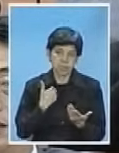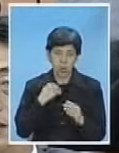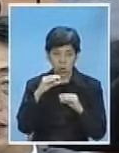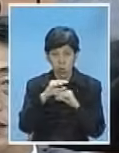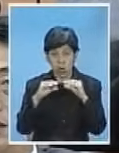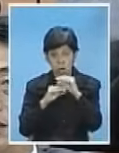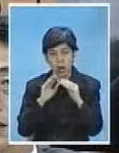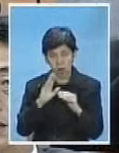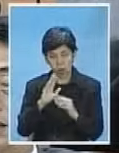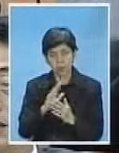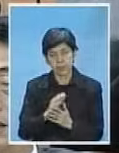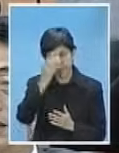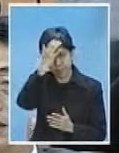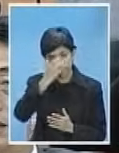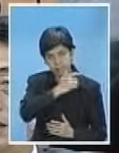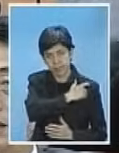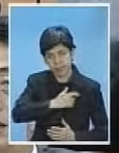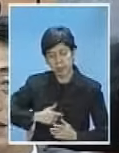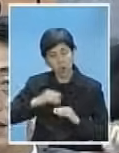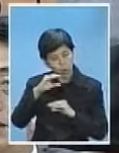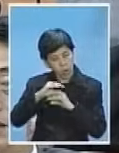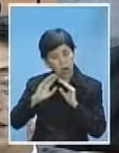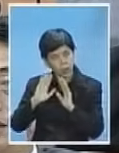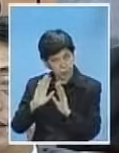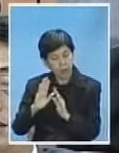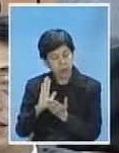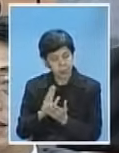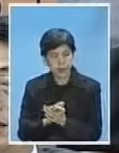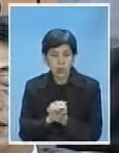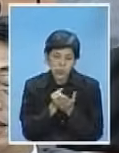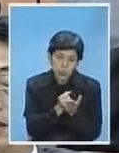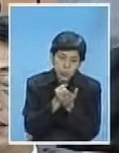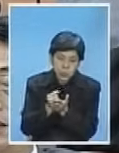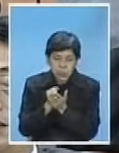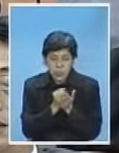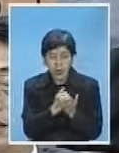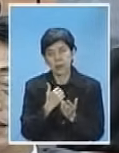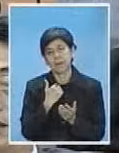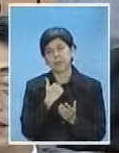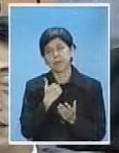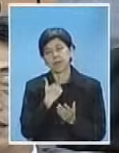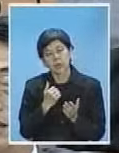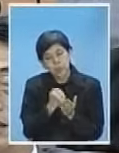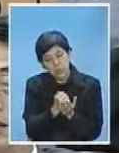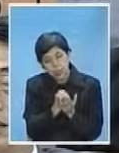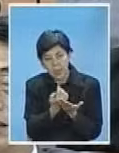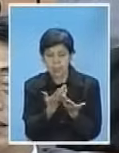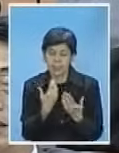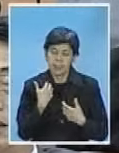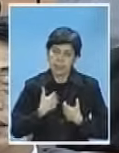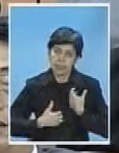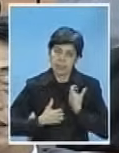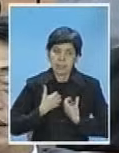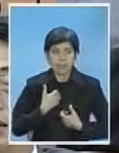ครงการของสมเด็จพระนางเจ้าพระบรมราชินีนาถเข้าไปรองรับบรรเทาความยากลำบาก